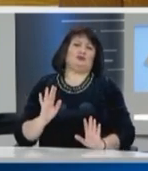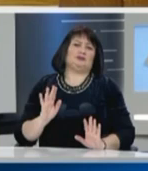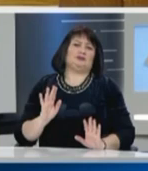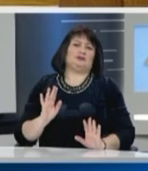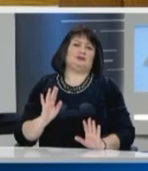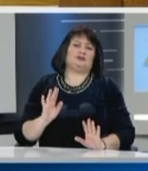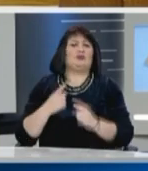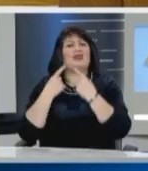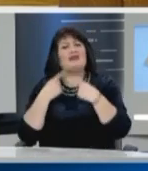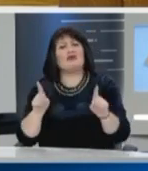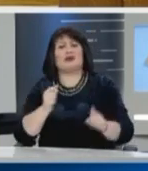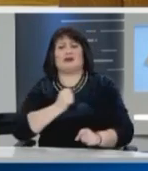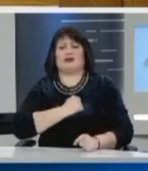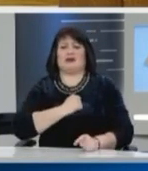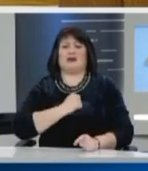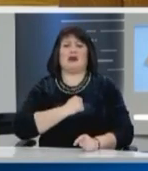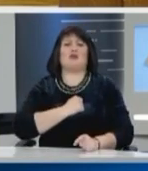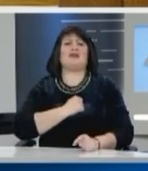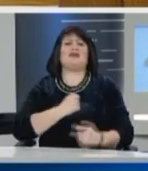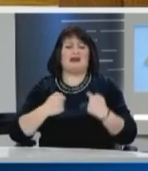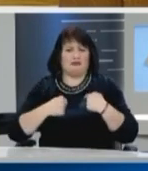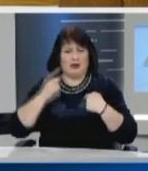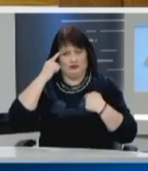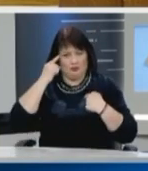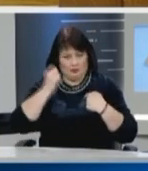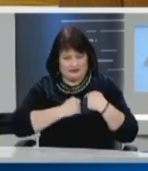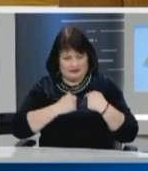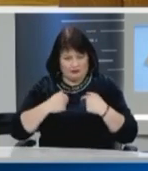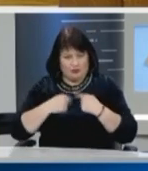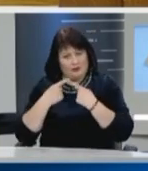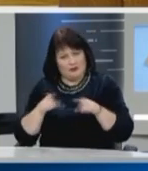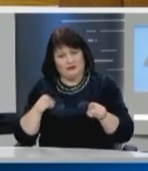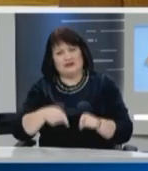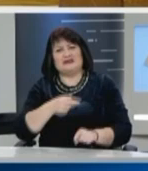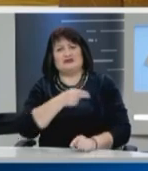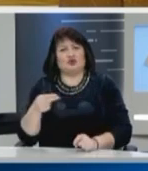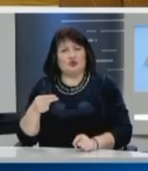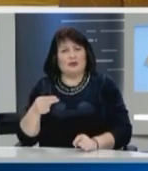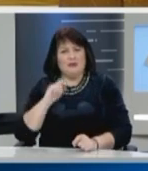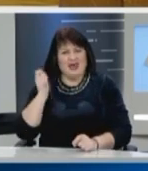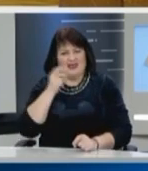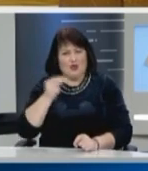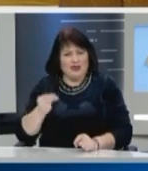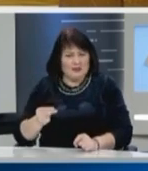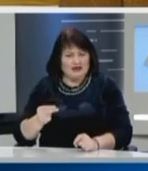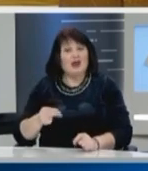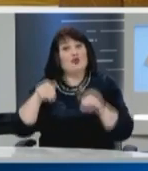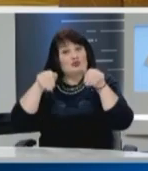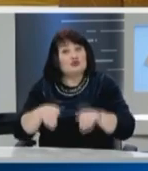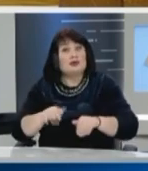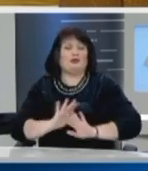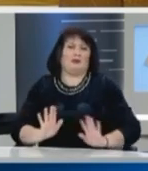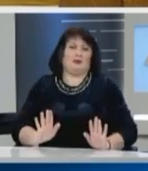Όλους εκείνους που έχουν διαφορετική θέση και άποψη από μένα στο συγκεκριμένο θέμα, αλλά και σε όλα τα εθνικά θέματα.